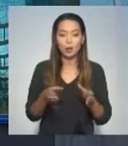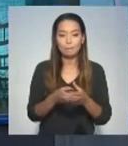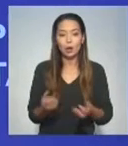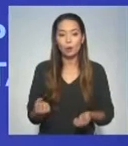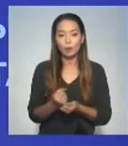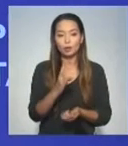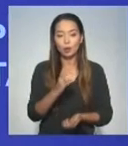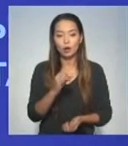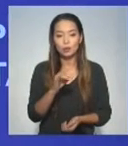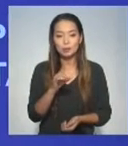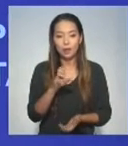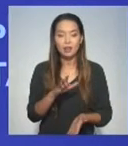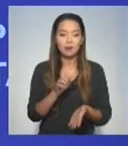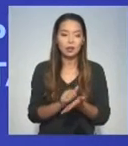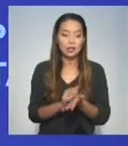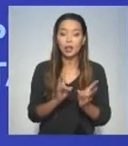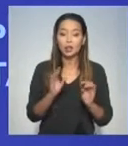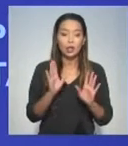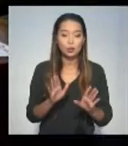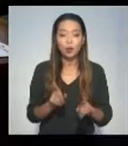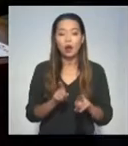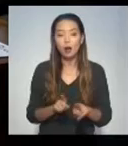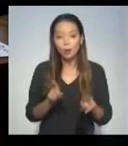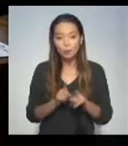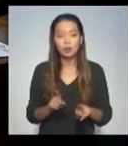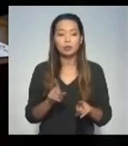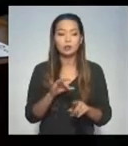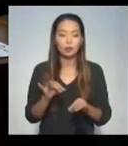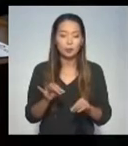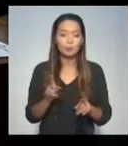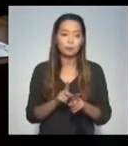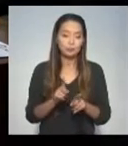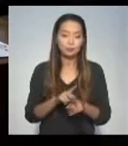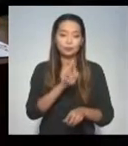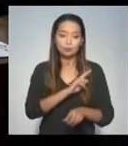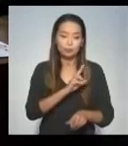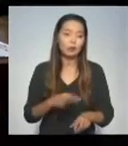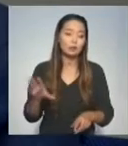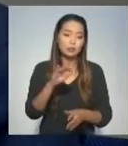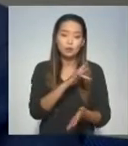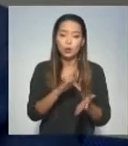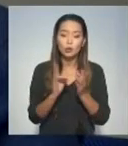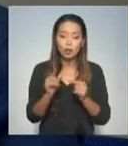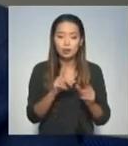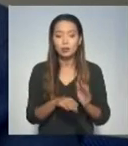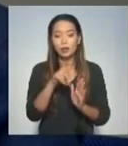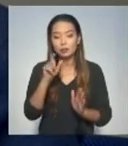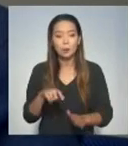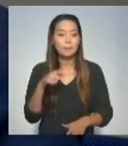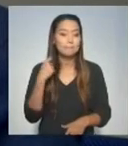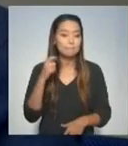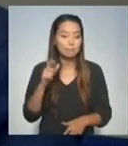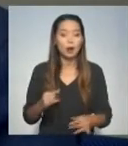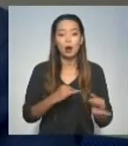Нурлан ауезбаева занимаются Не только агитацией но и подведением итогов работы по всем регионам кандидат в президенты